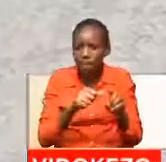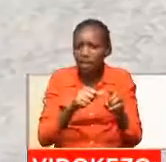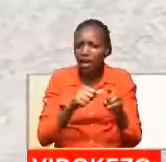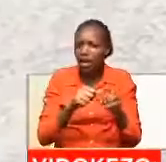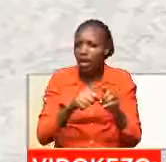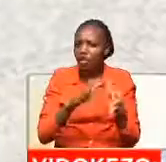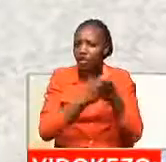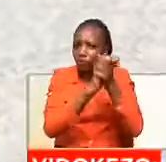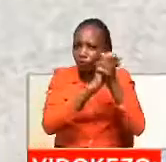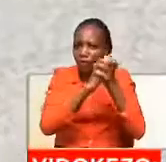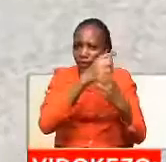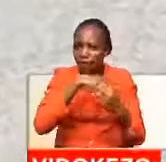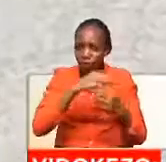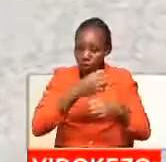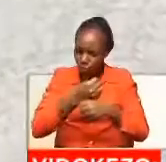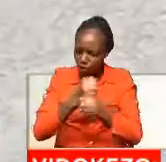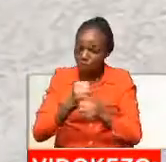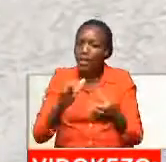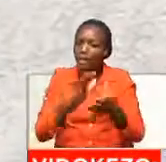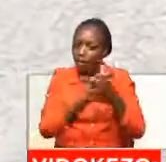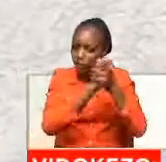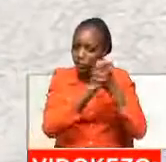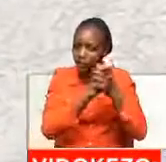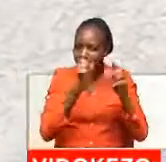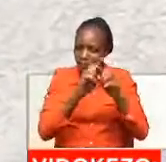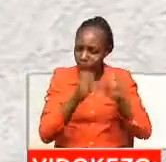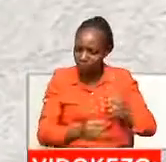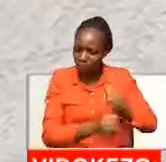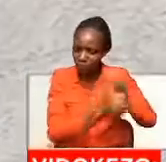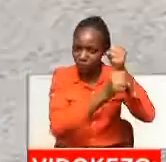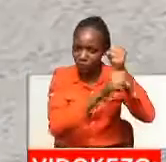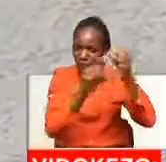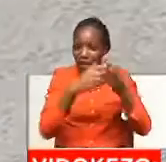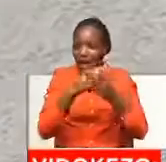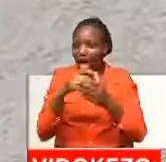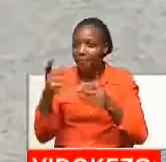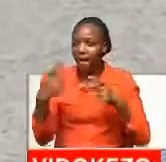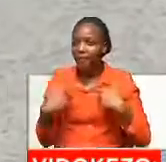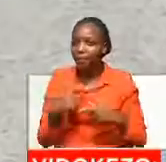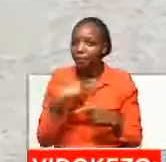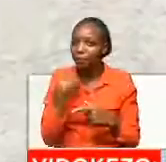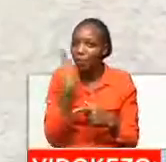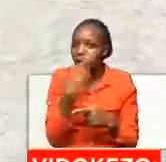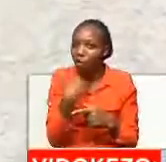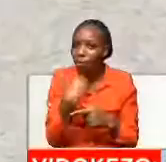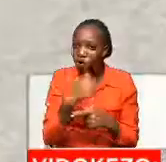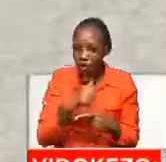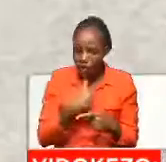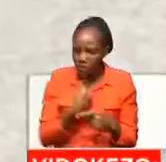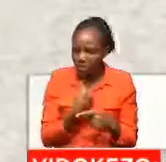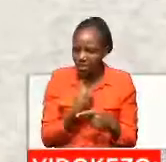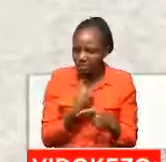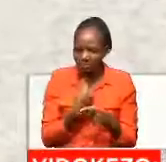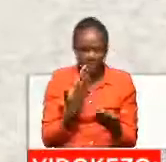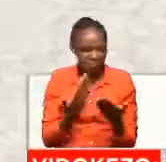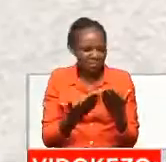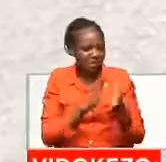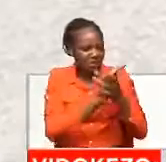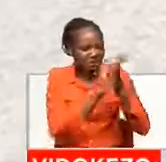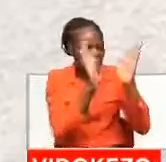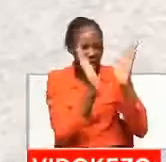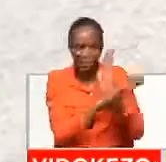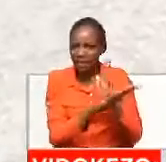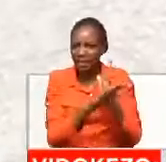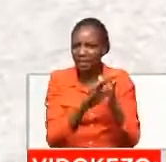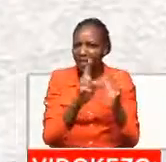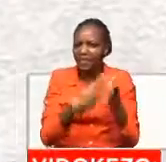sisi tuliunda na tukaijenga. Na wale wengine ambao labda wakiona wamechoshwa kukaa katika chama cha Jubilee, wacha